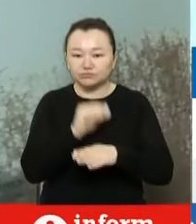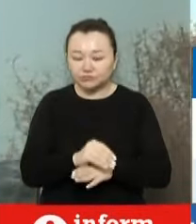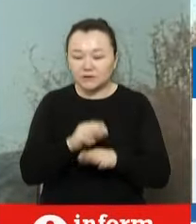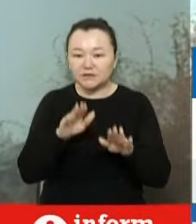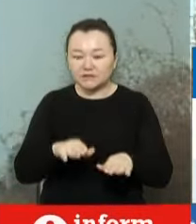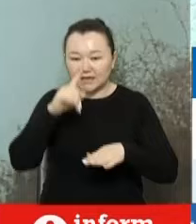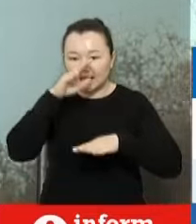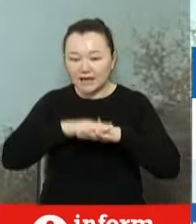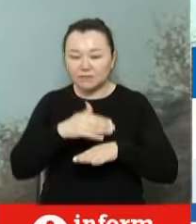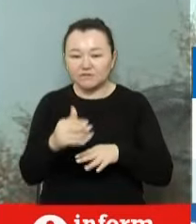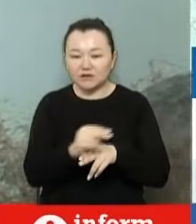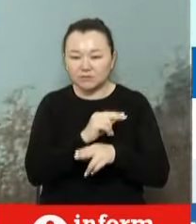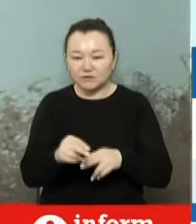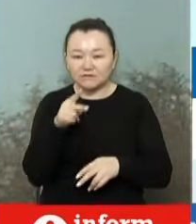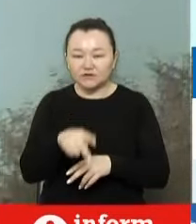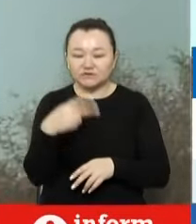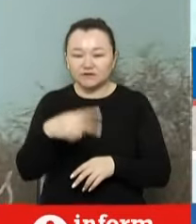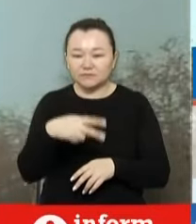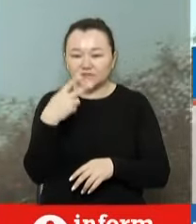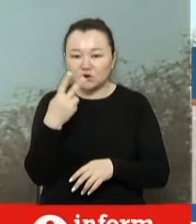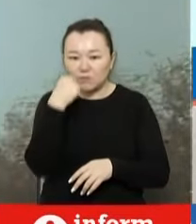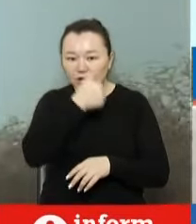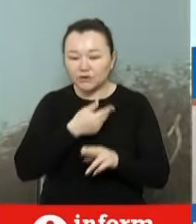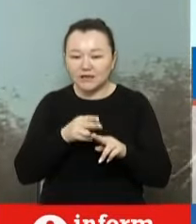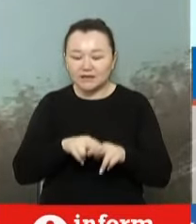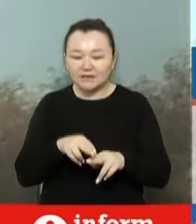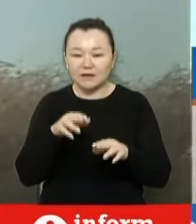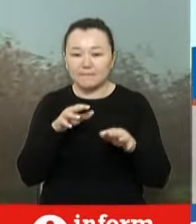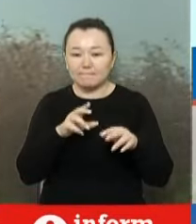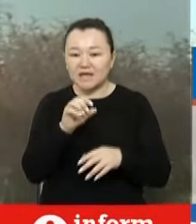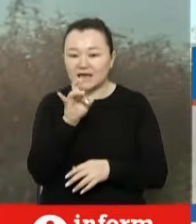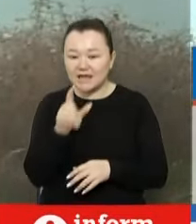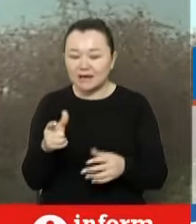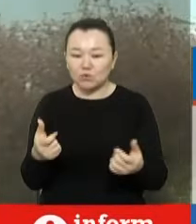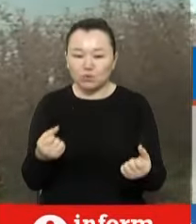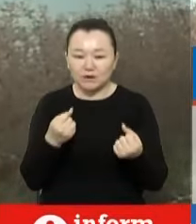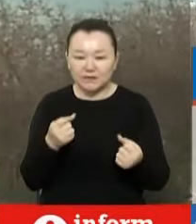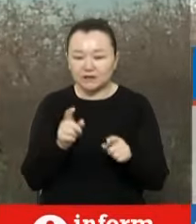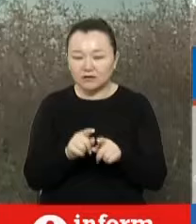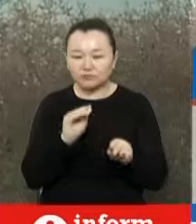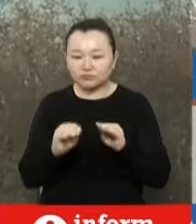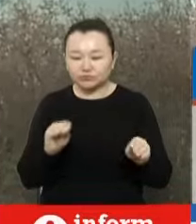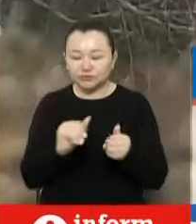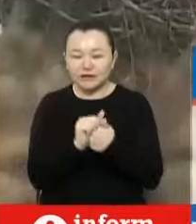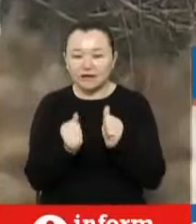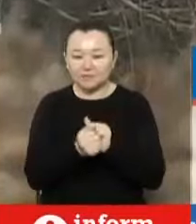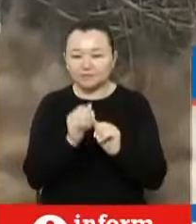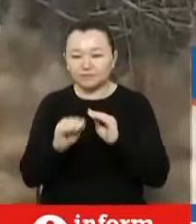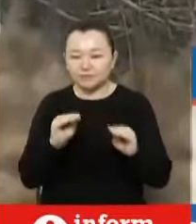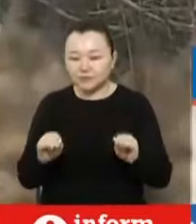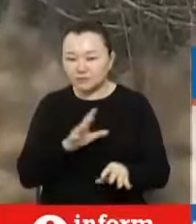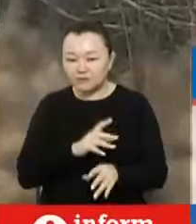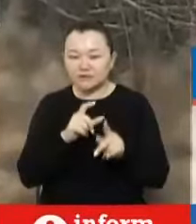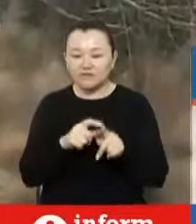местного акимата, его ремонтировали в 2022 году. Эти глинистые берега укрепили вот такими бутовыми камнями. По